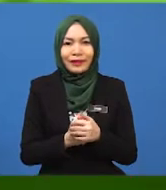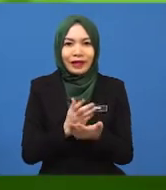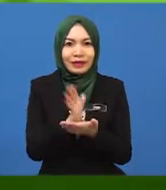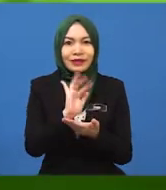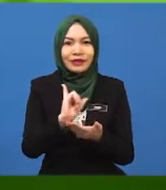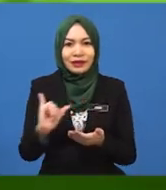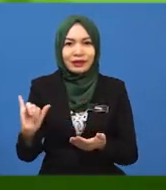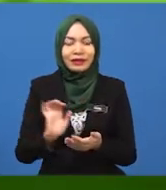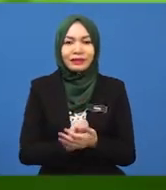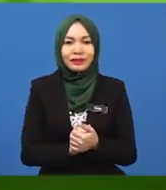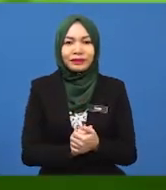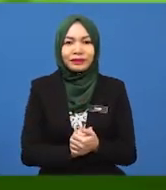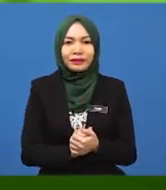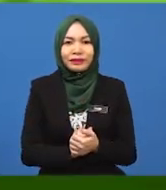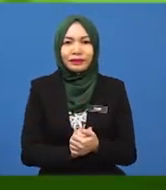Seterusnya,